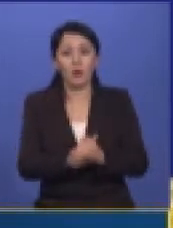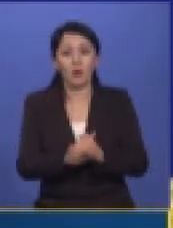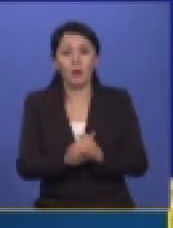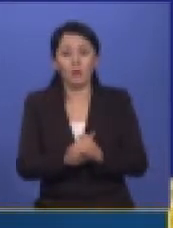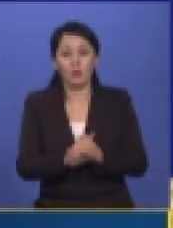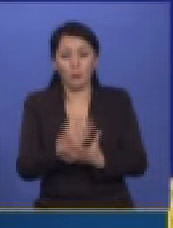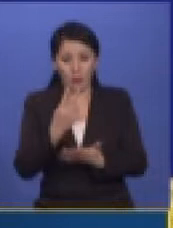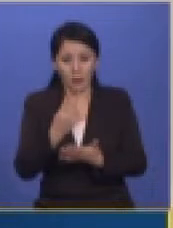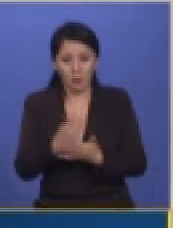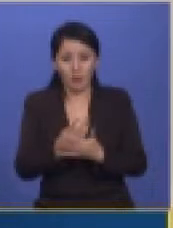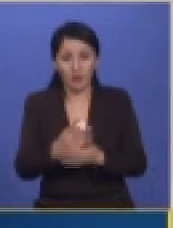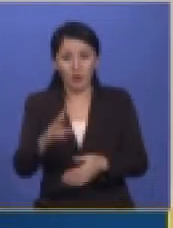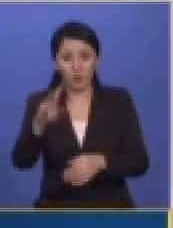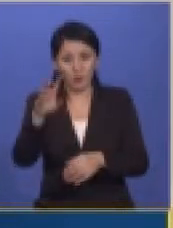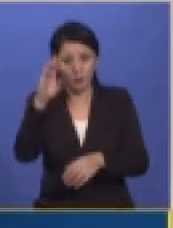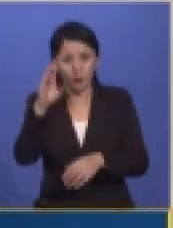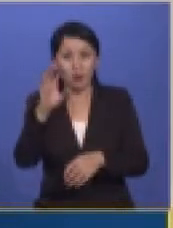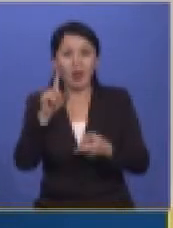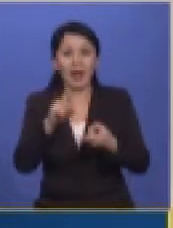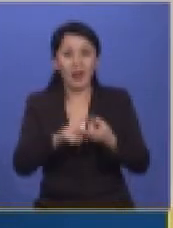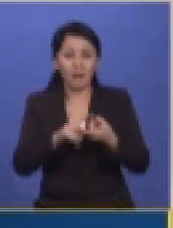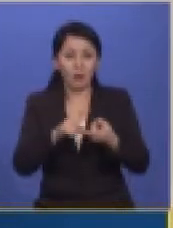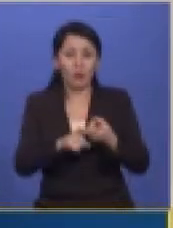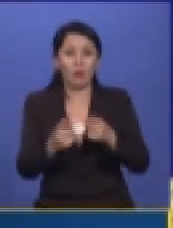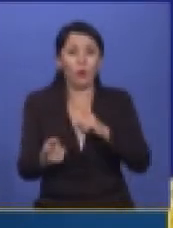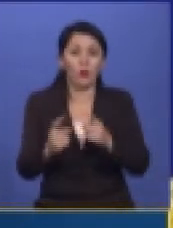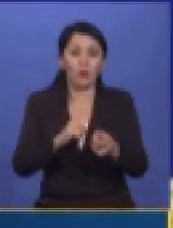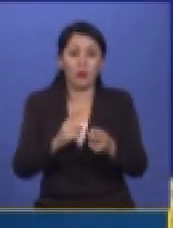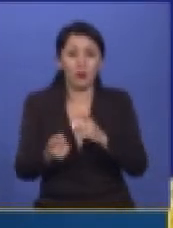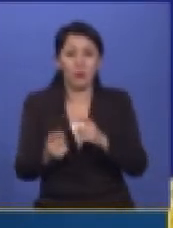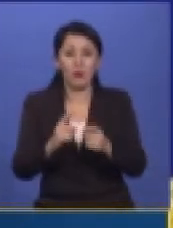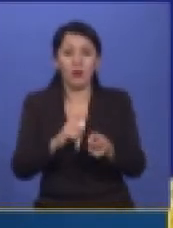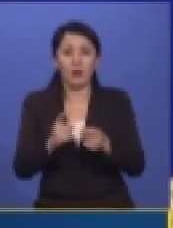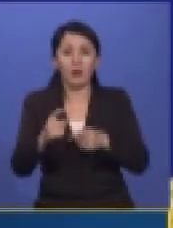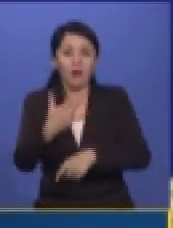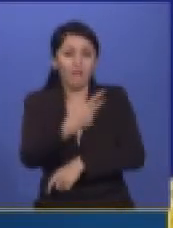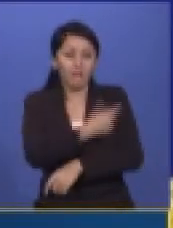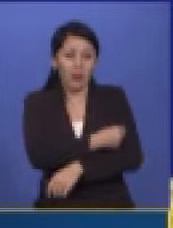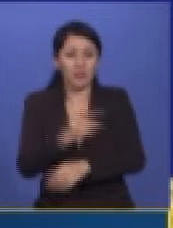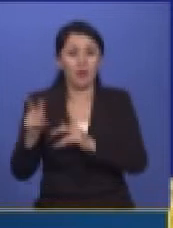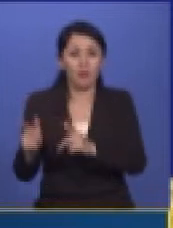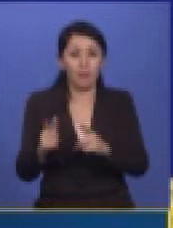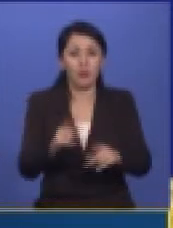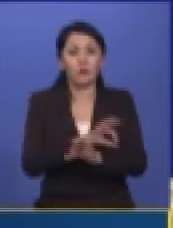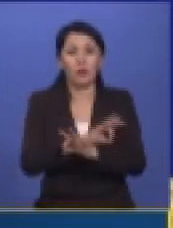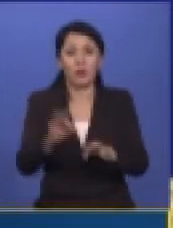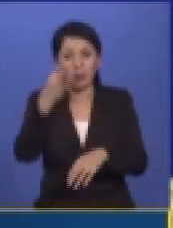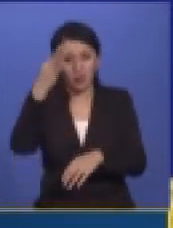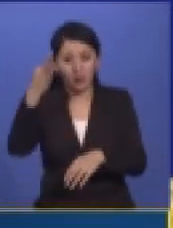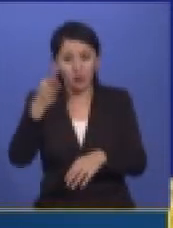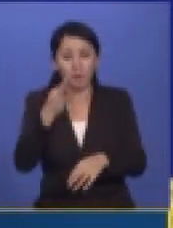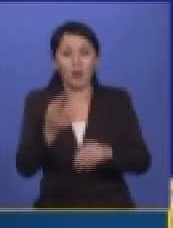үлгісін танытты. Елдеріміз COVID-19 індетімен күресте, оның ішінде вакцина әзірлеу саласында жақсы тәжірибе